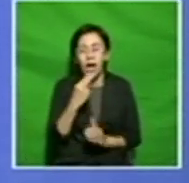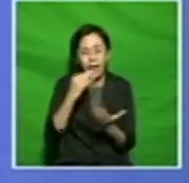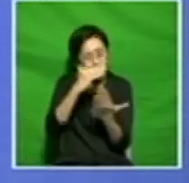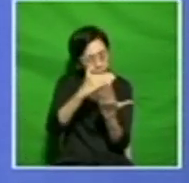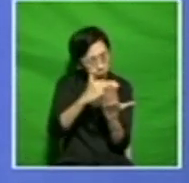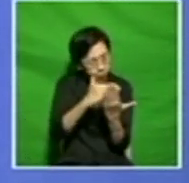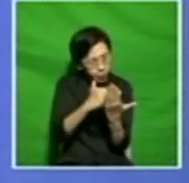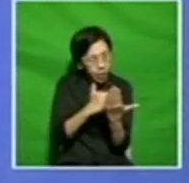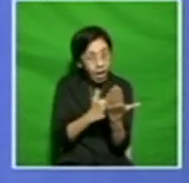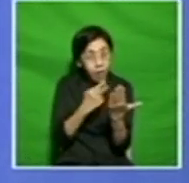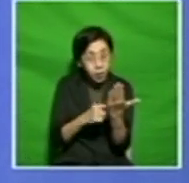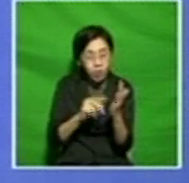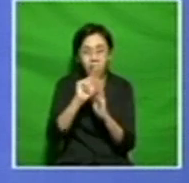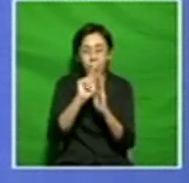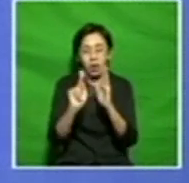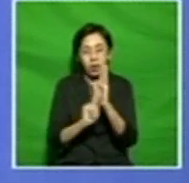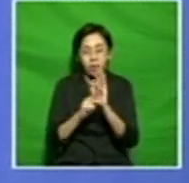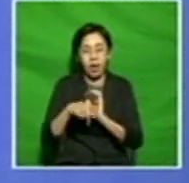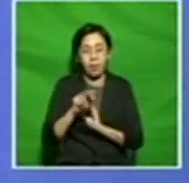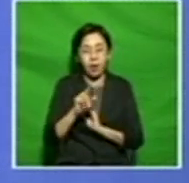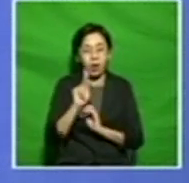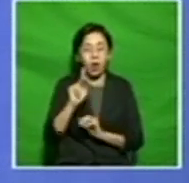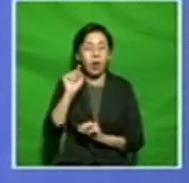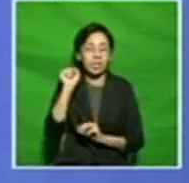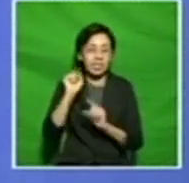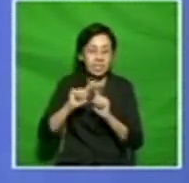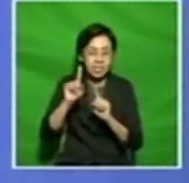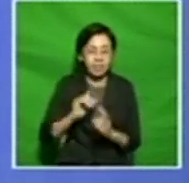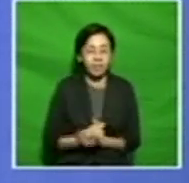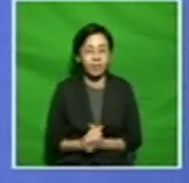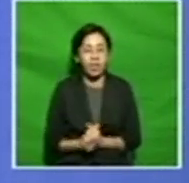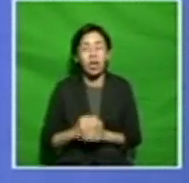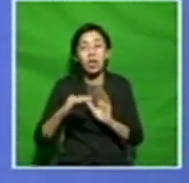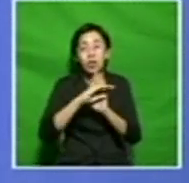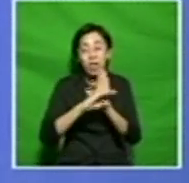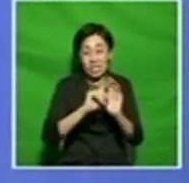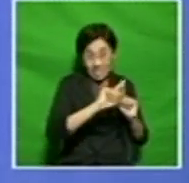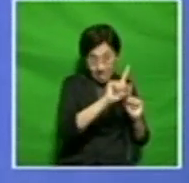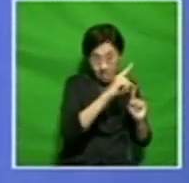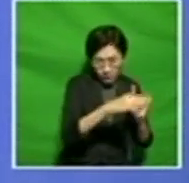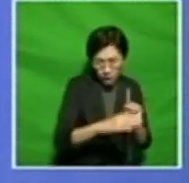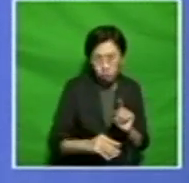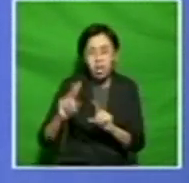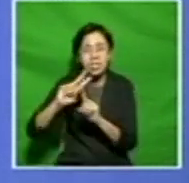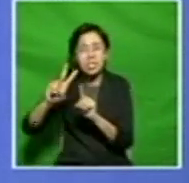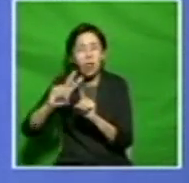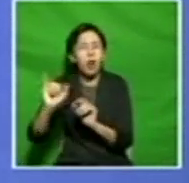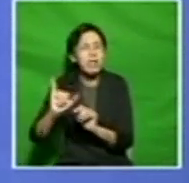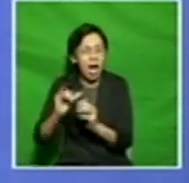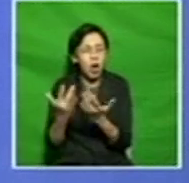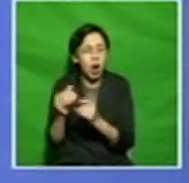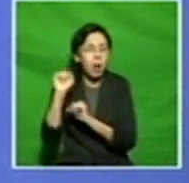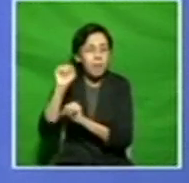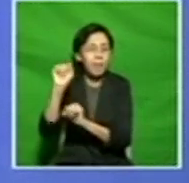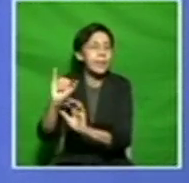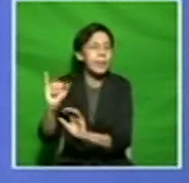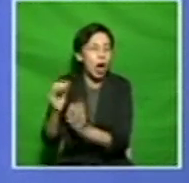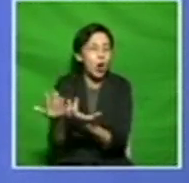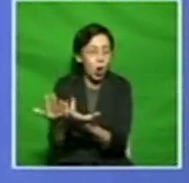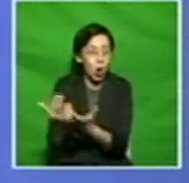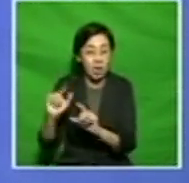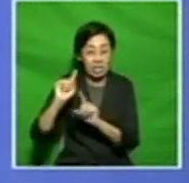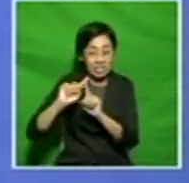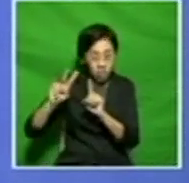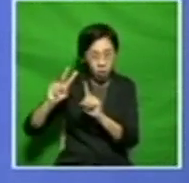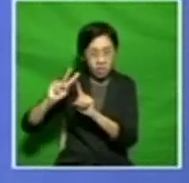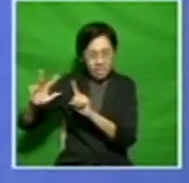จากข้อกำหนดฉบับที่1ฉบับที่2 3ยังไม่ออกเตรียมจะออกแต่ยังไม่ออกแล้วก็จะเข้มข้น